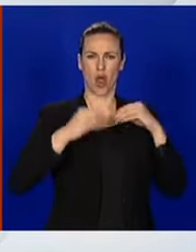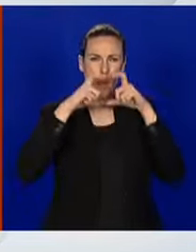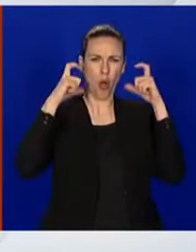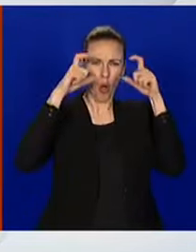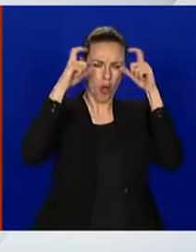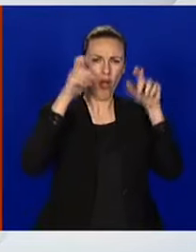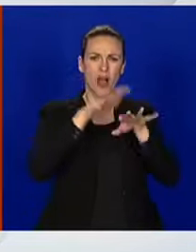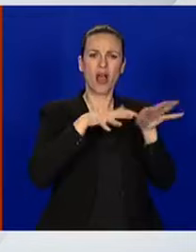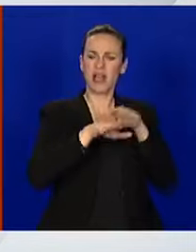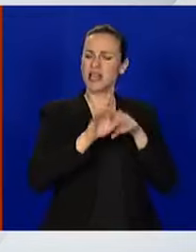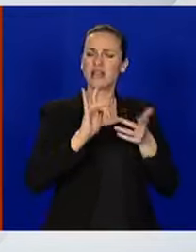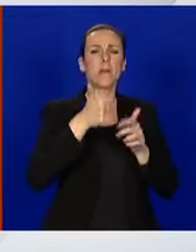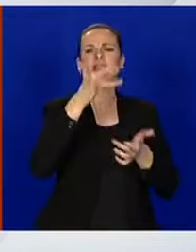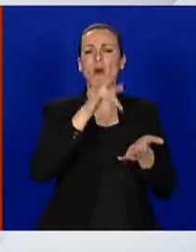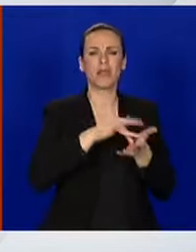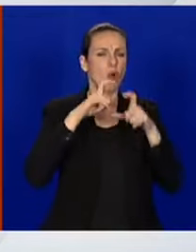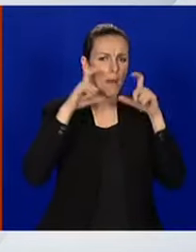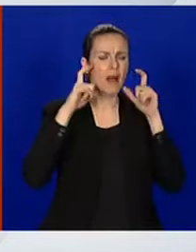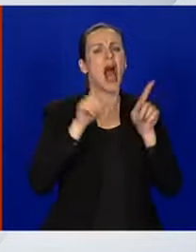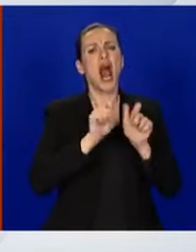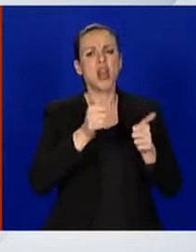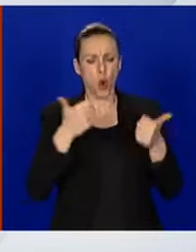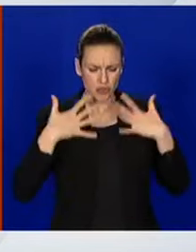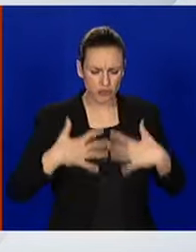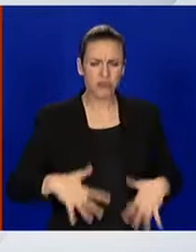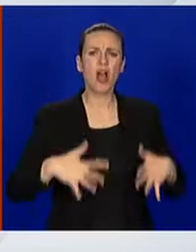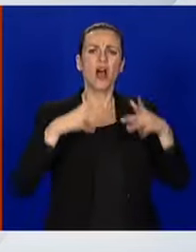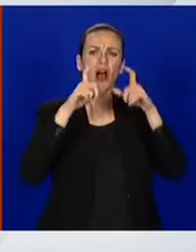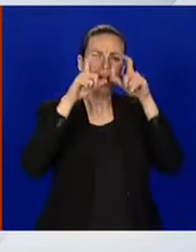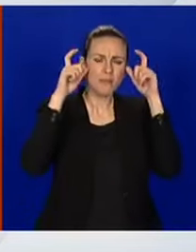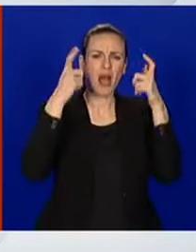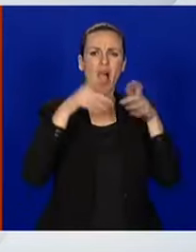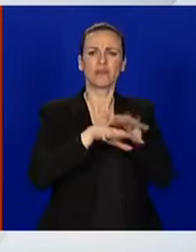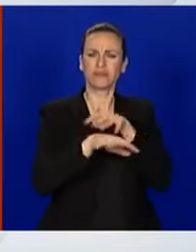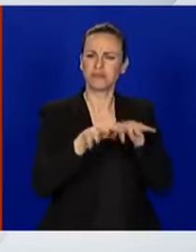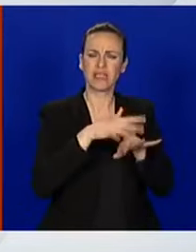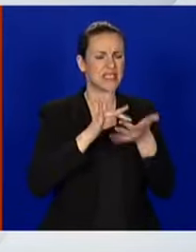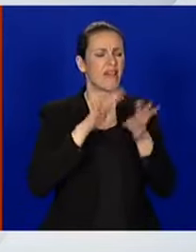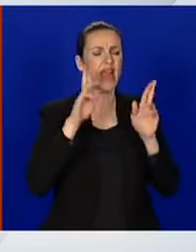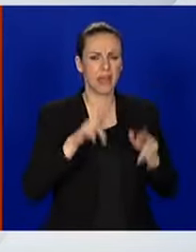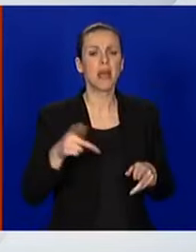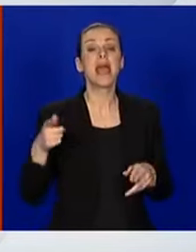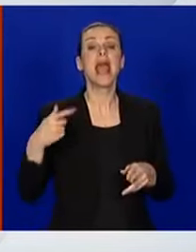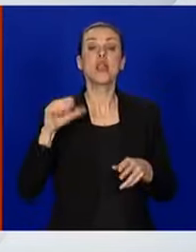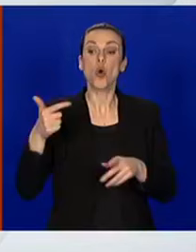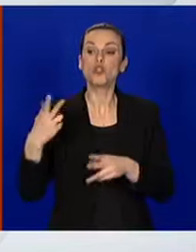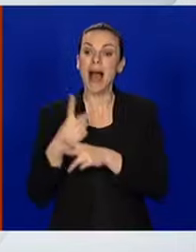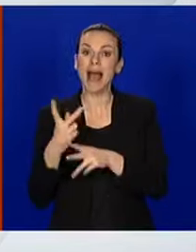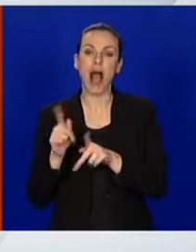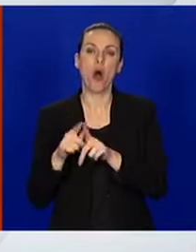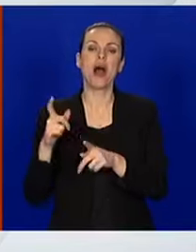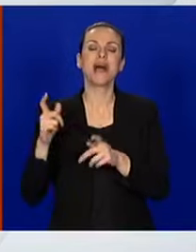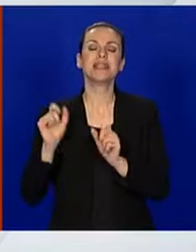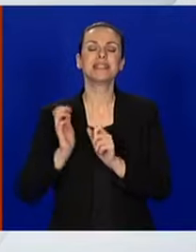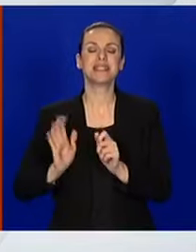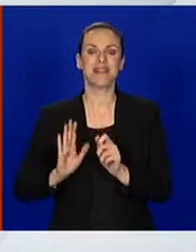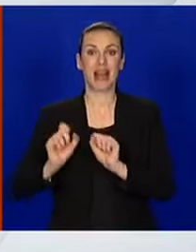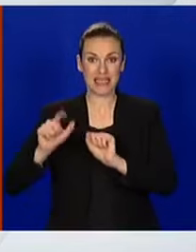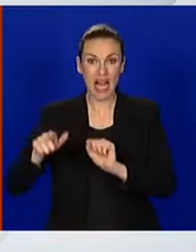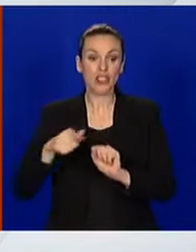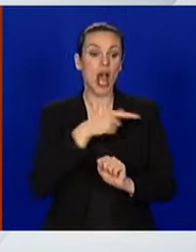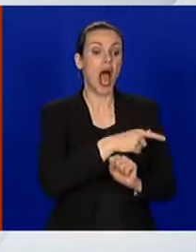prije svega maski, ali i drugih dijelova, tako da nam je to pomoglo, naravno, u ovoj situaciji kad je u